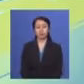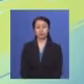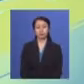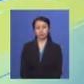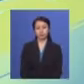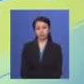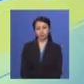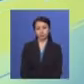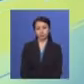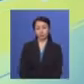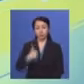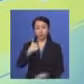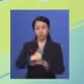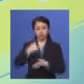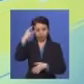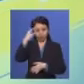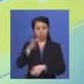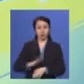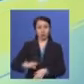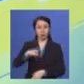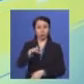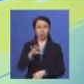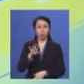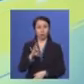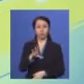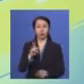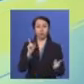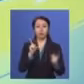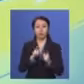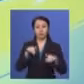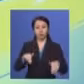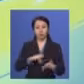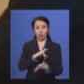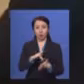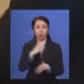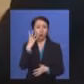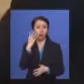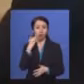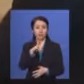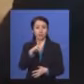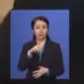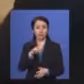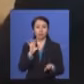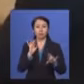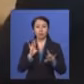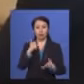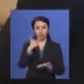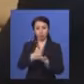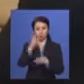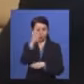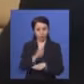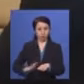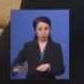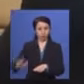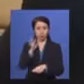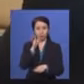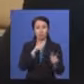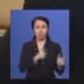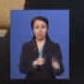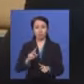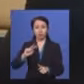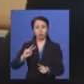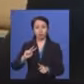Начнем с главного. Президент Касым-Жомарт Токаев принял акима города Алматы. Бахыджан Сагынтаев доложил главе государства о ходе подготовки ко